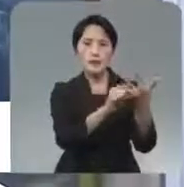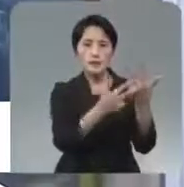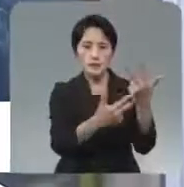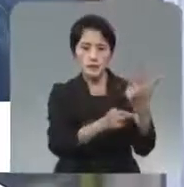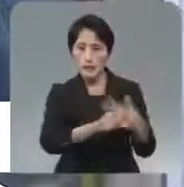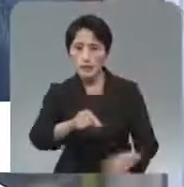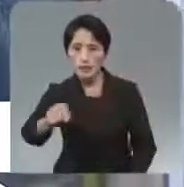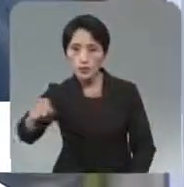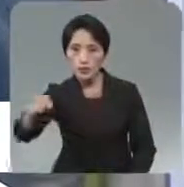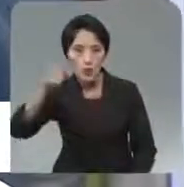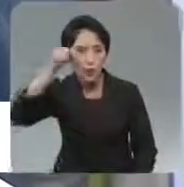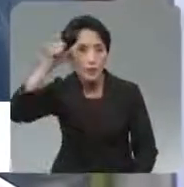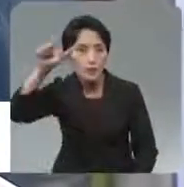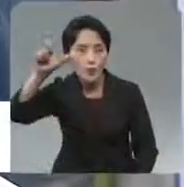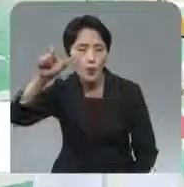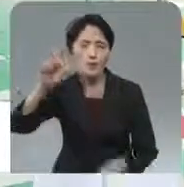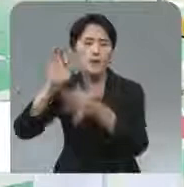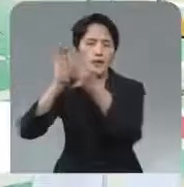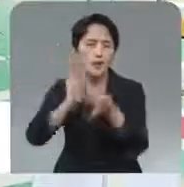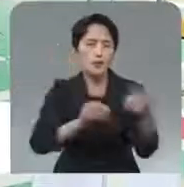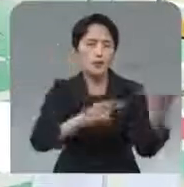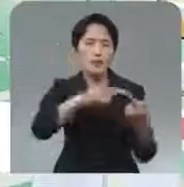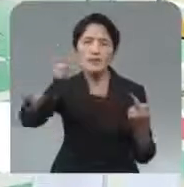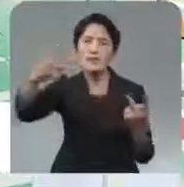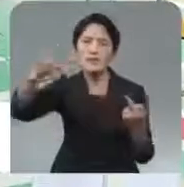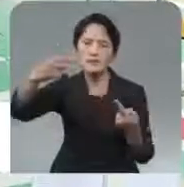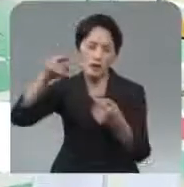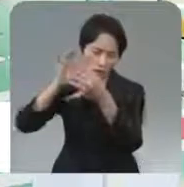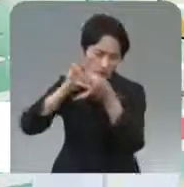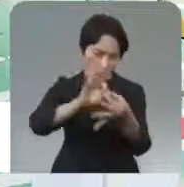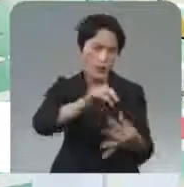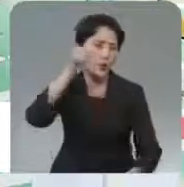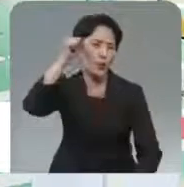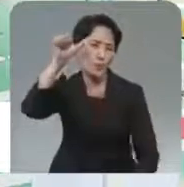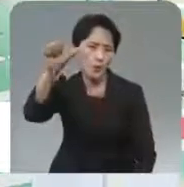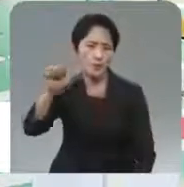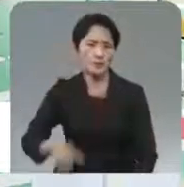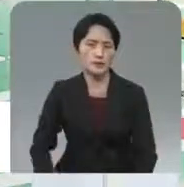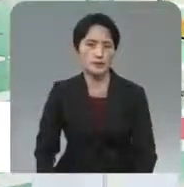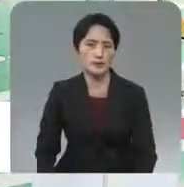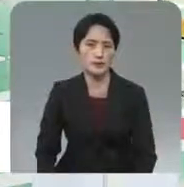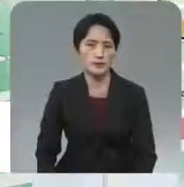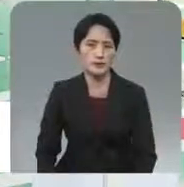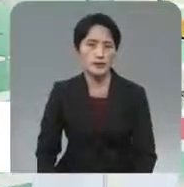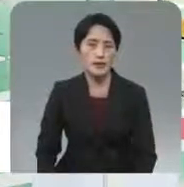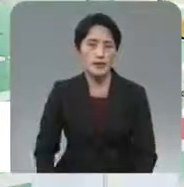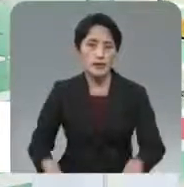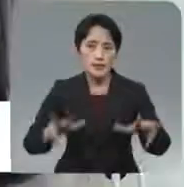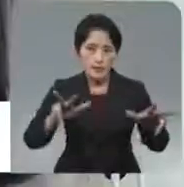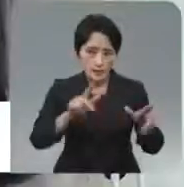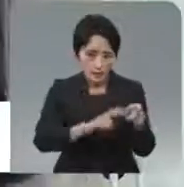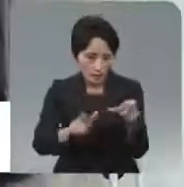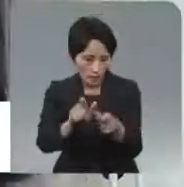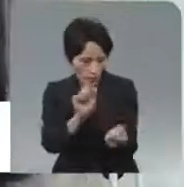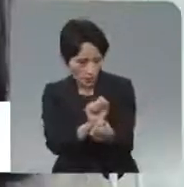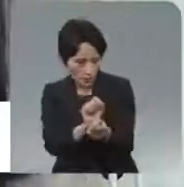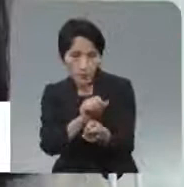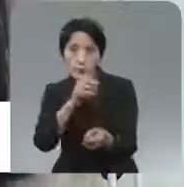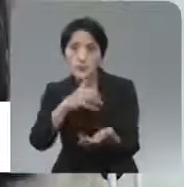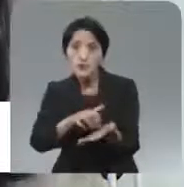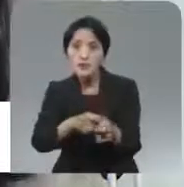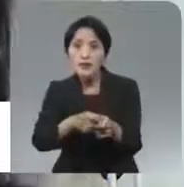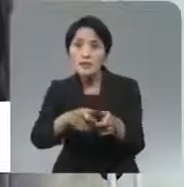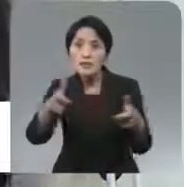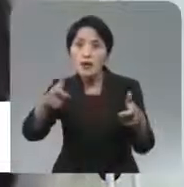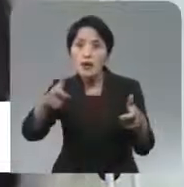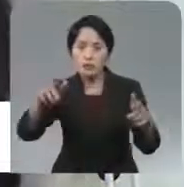infections ont été recensés c'est près de 70 de plus par rapport au dimanche précédent le chiffre ne descend pas en dessous de la barre des 1000